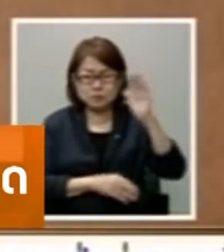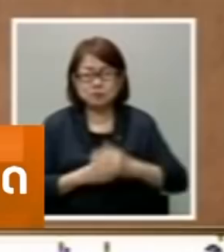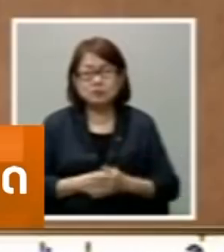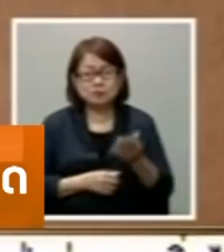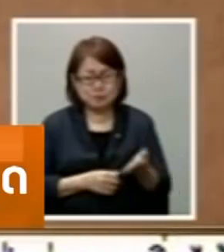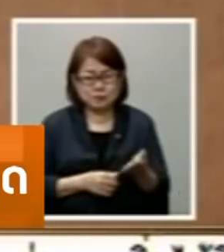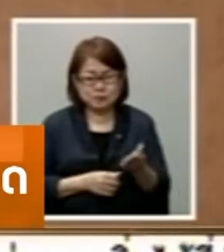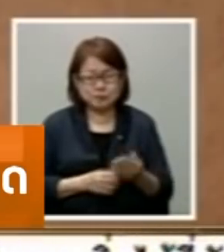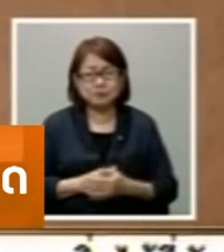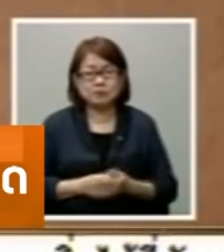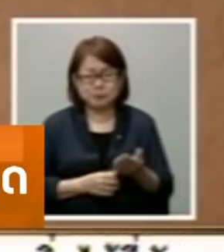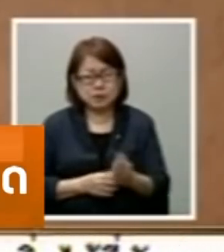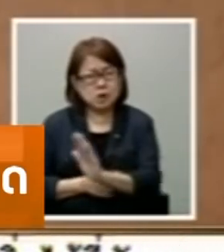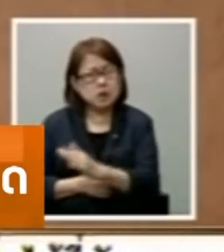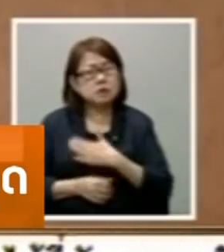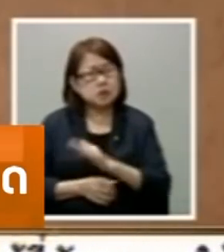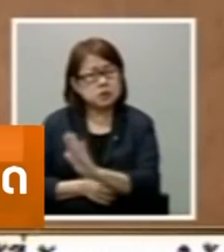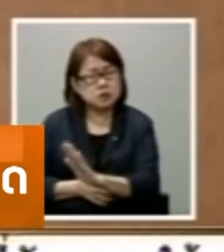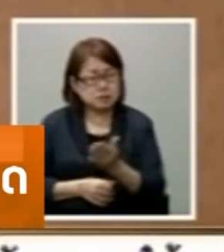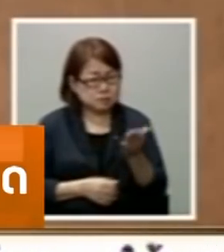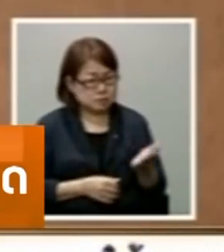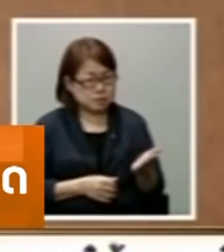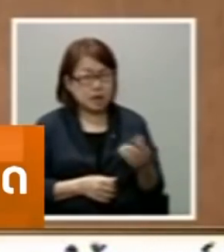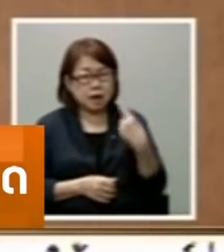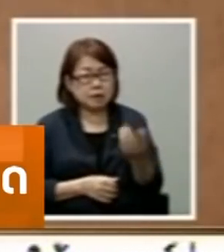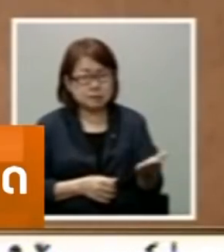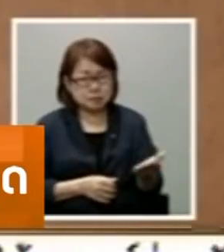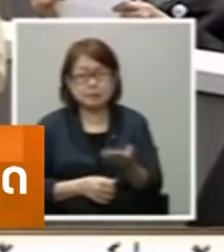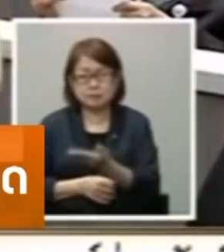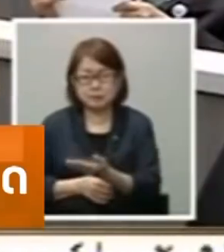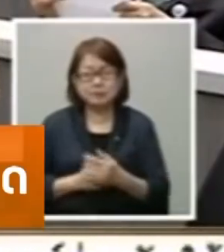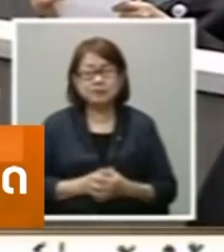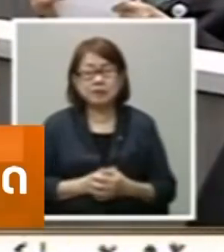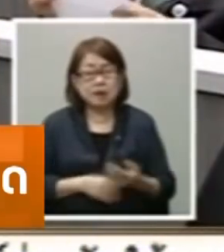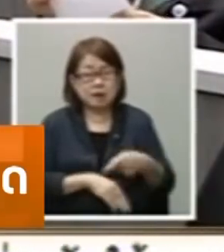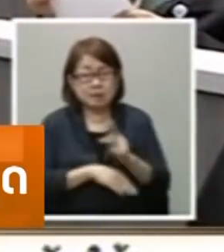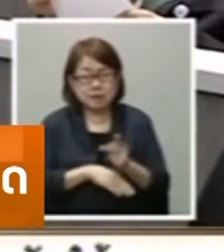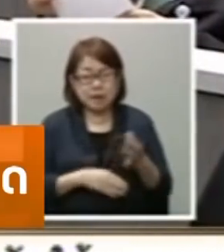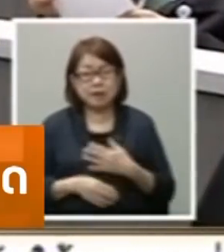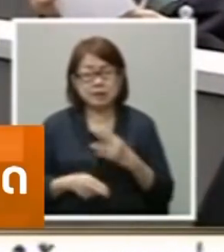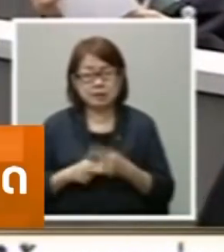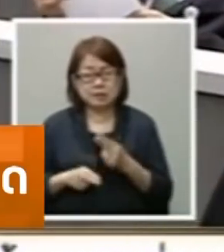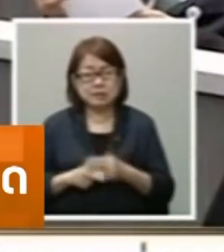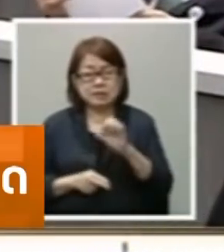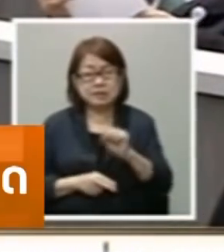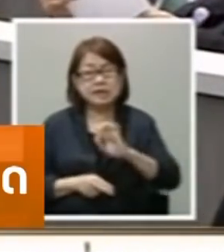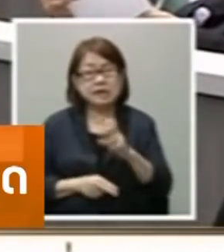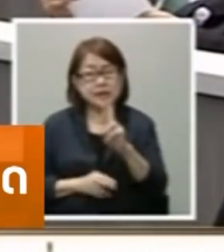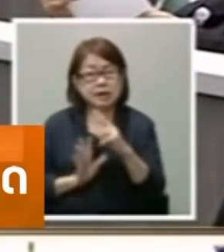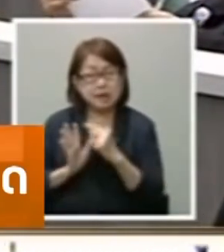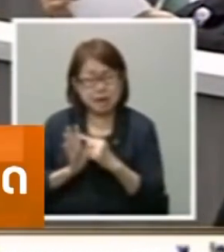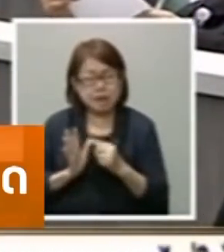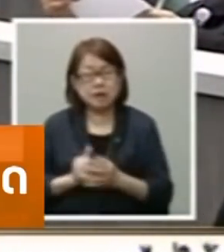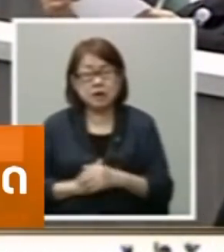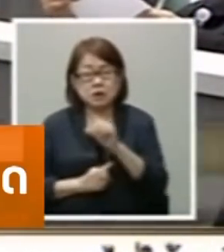มันจะเสียดาวน้อยลงเนี่ยไม่มีทางเป็นไปได้สำหรับผมแล้วเนี่ยผมคิดว่าการอธิบายแล้วจะไม่ไว้ใจเรามีรัฐบาลเขากลัวเขาถึงจะพยายามจะต้อง